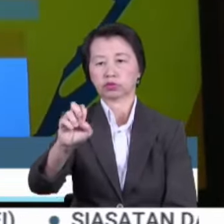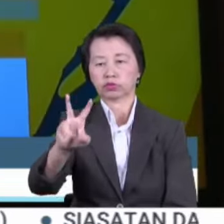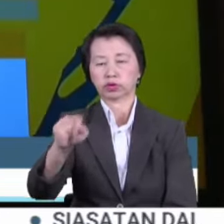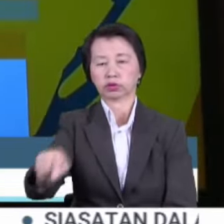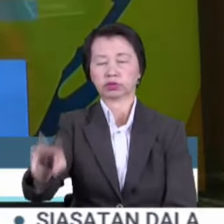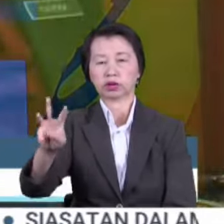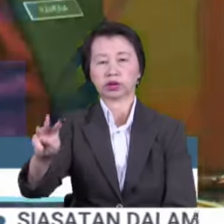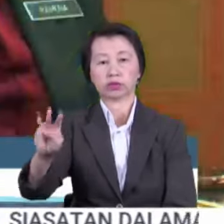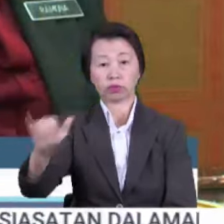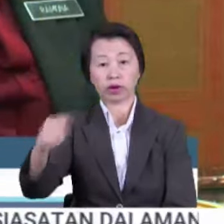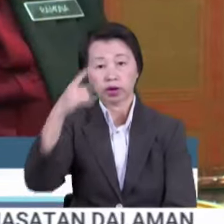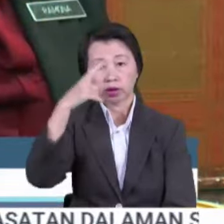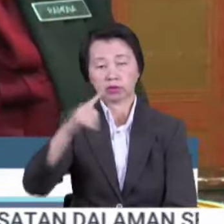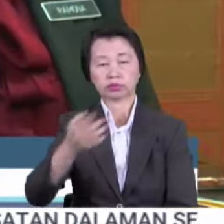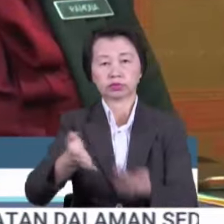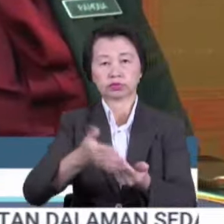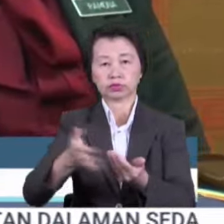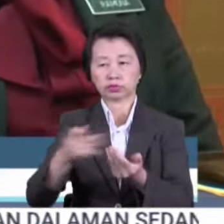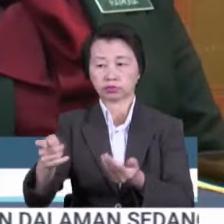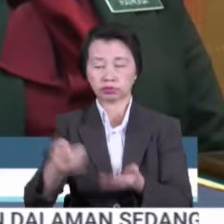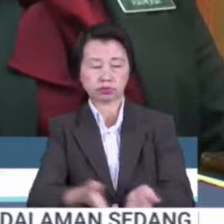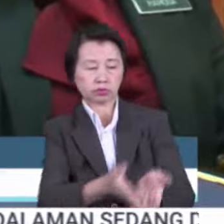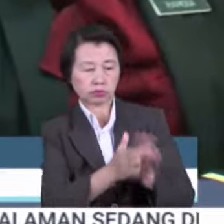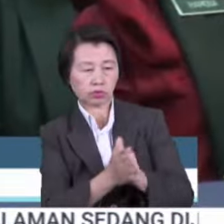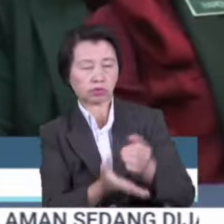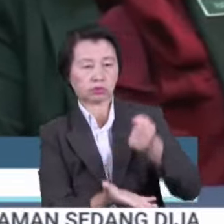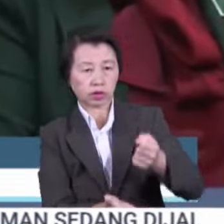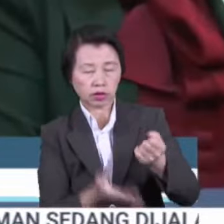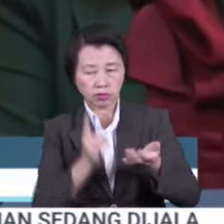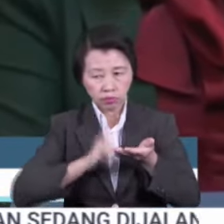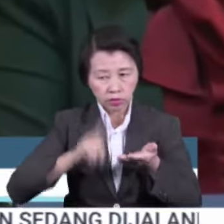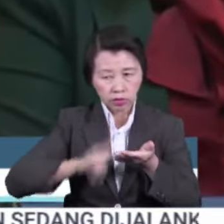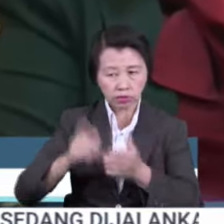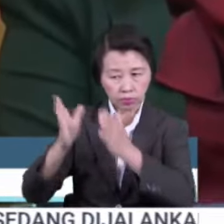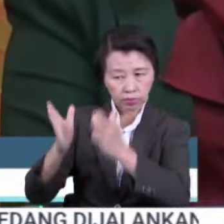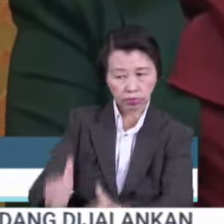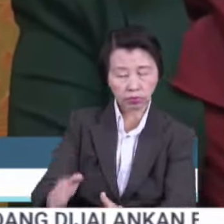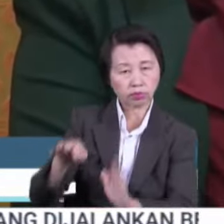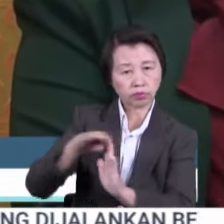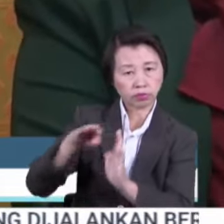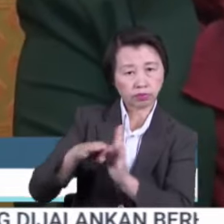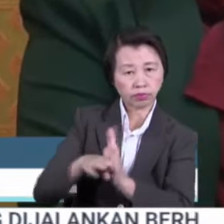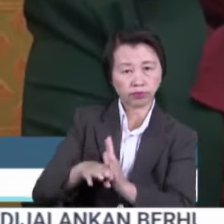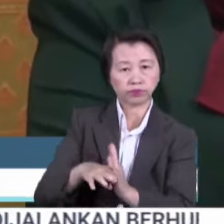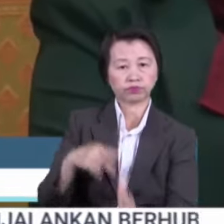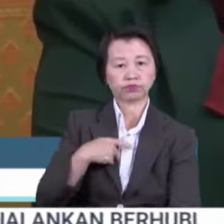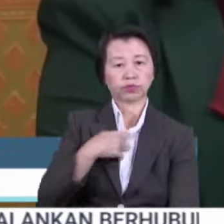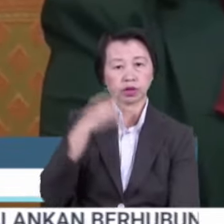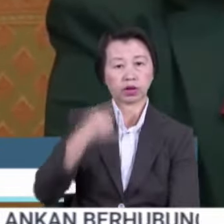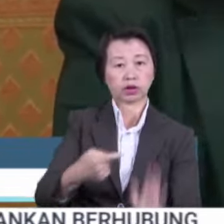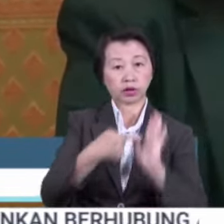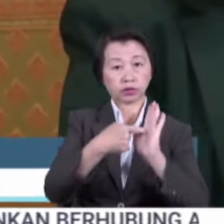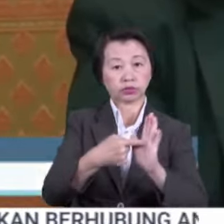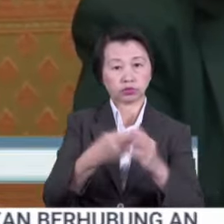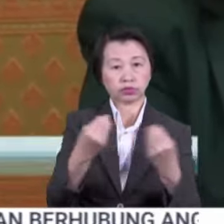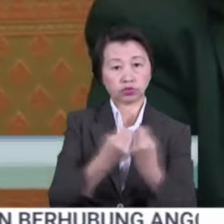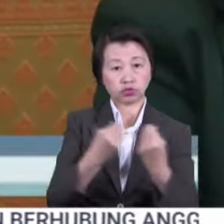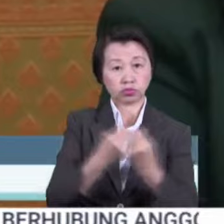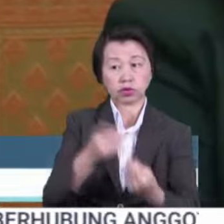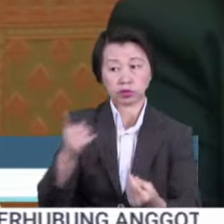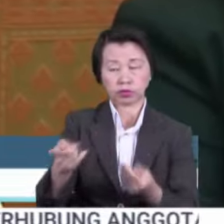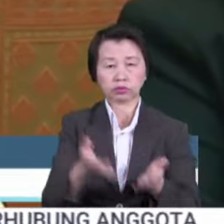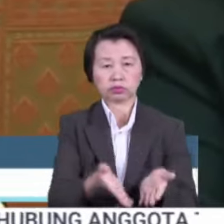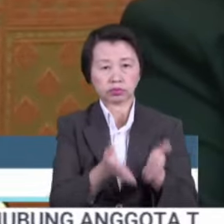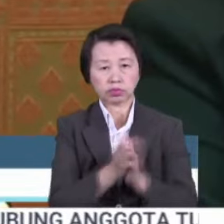www.my bagi memudahkan permohonan dana dan menyimak senarai penerima kita juga akan papakan jumlah yang di pohon yang